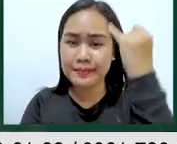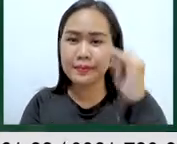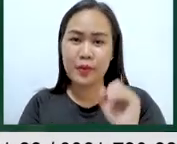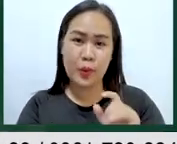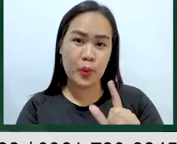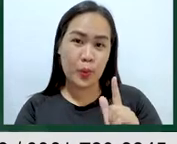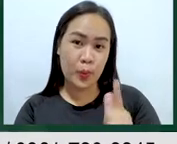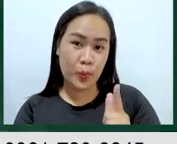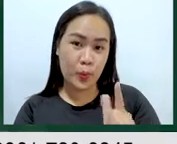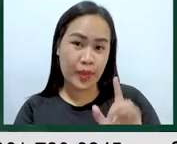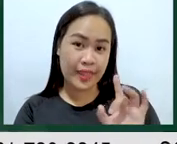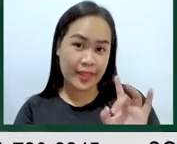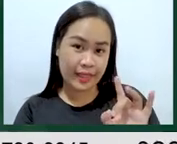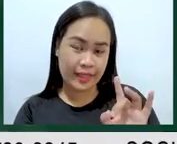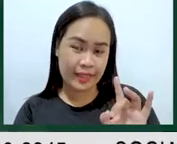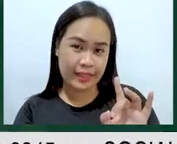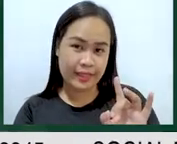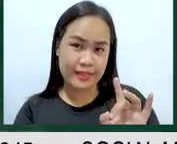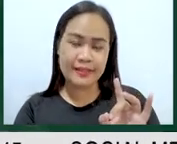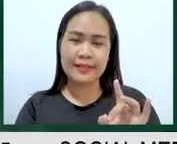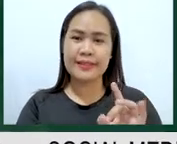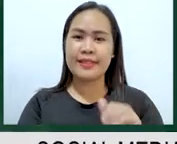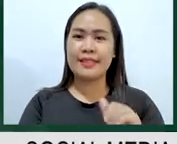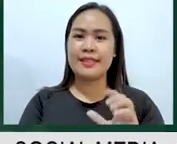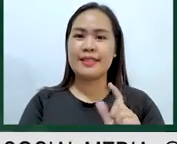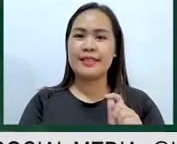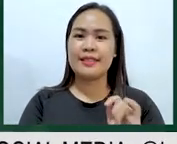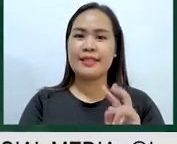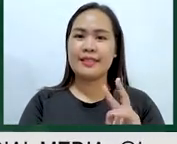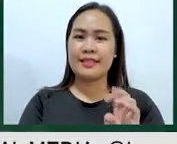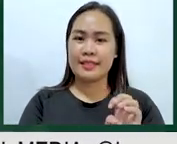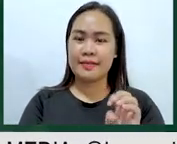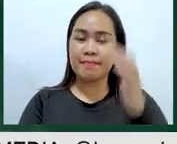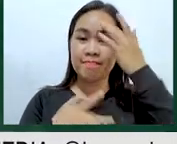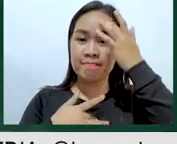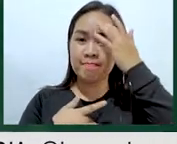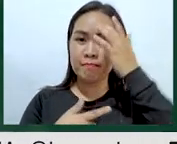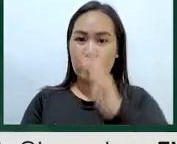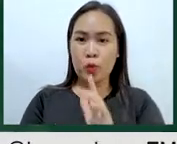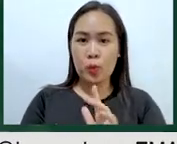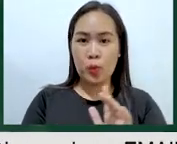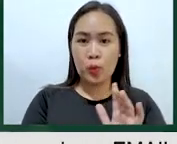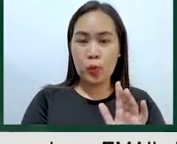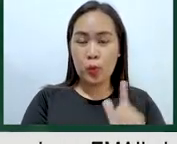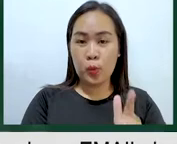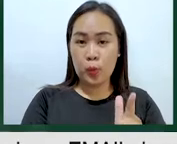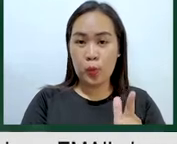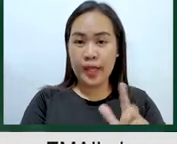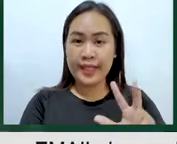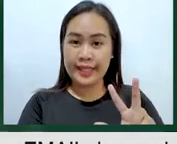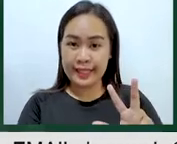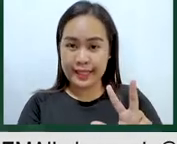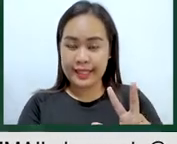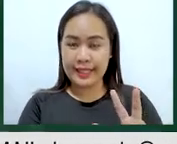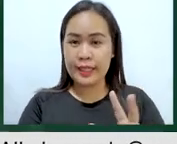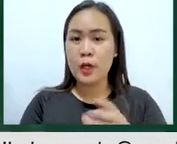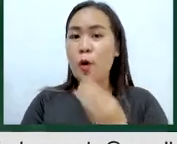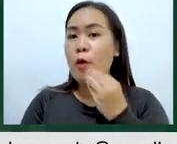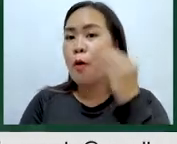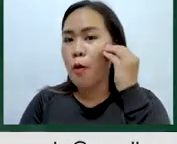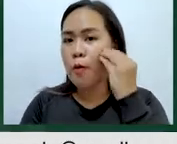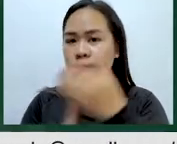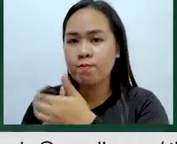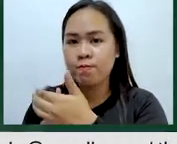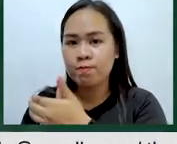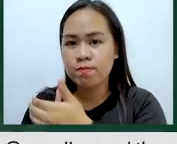population, maliit po na porsyento. Kaya to give you an idea, dito sa ating mga 28 active cases, 23